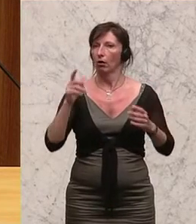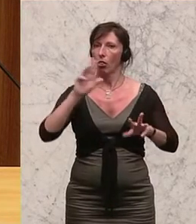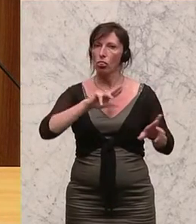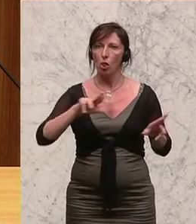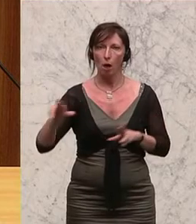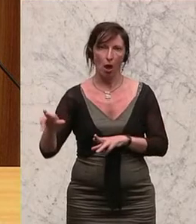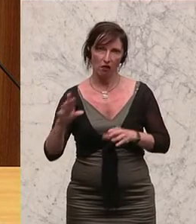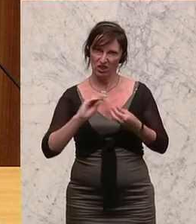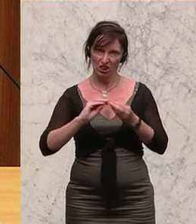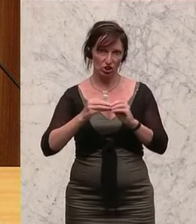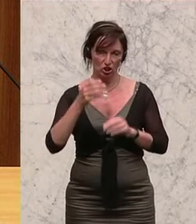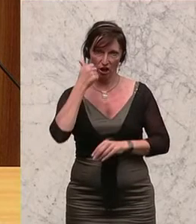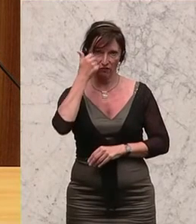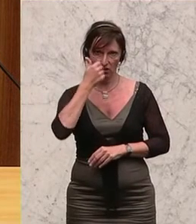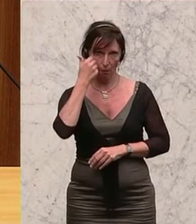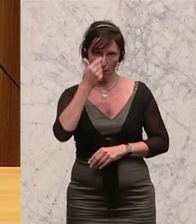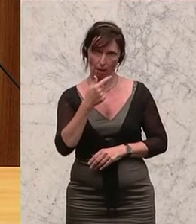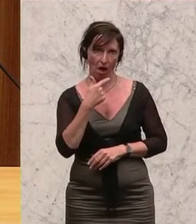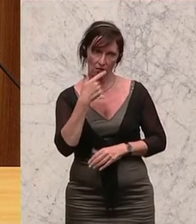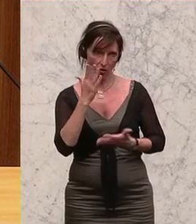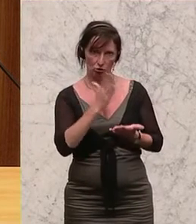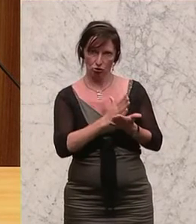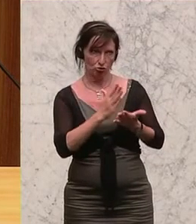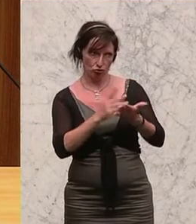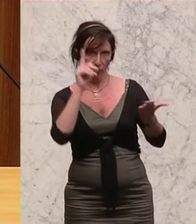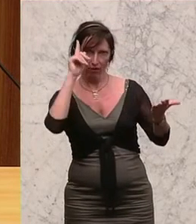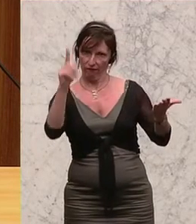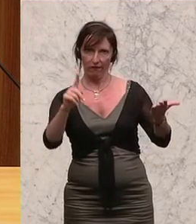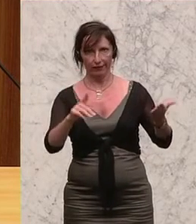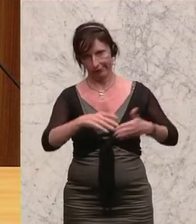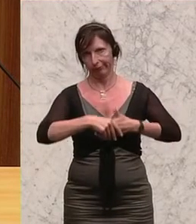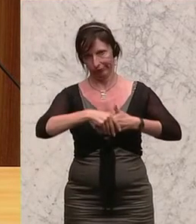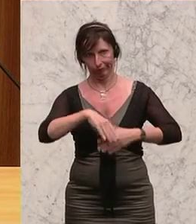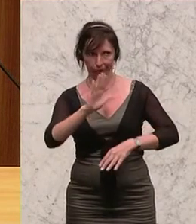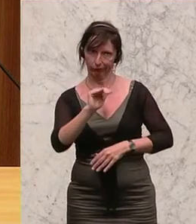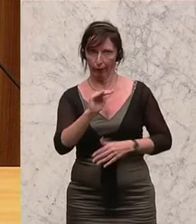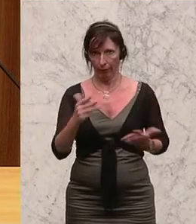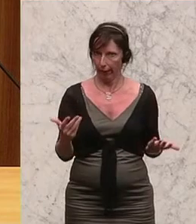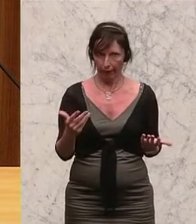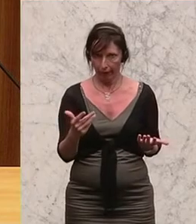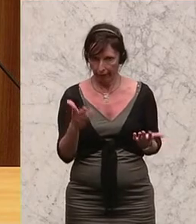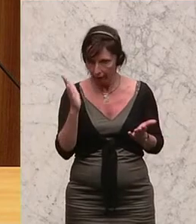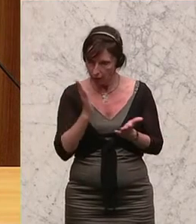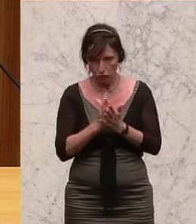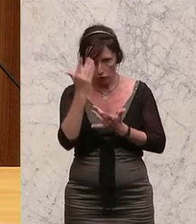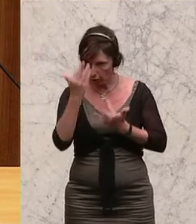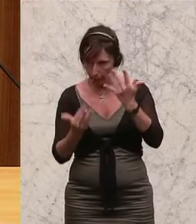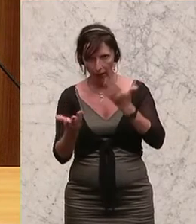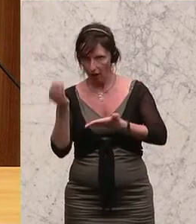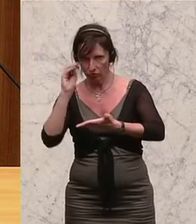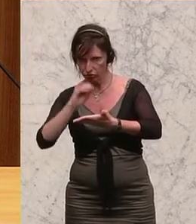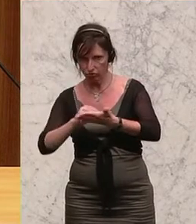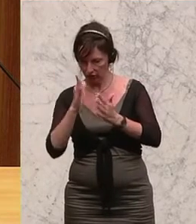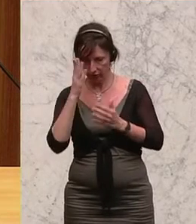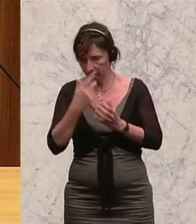insoweit verabschieden, als dass er diese in seinen Bilanzen zumindest zu 80% abschreibt, wenn wir das machen in